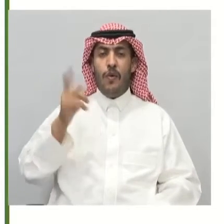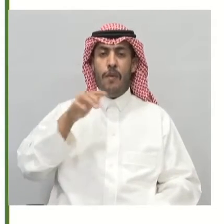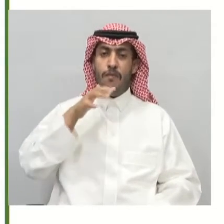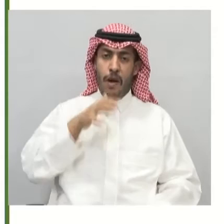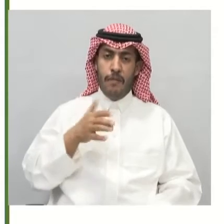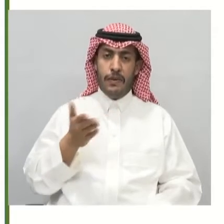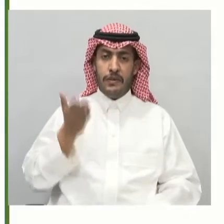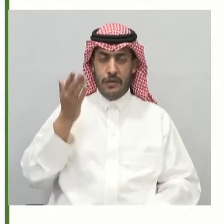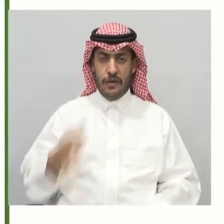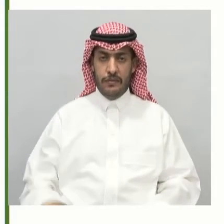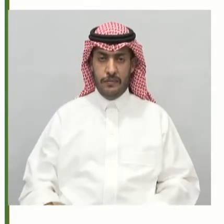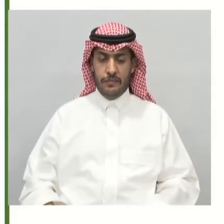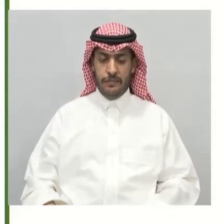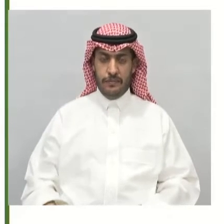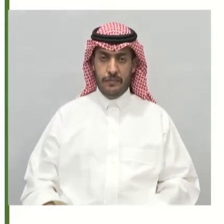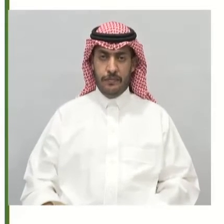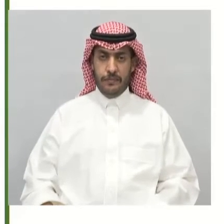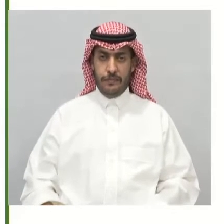ومحمد عليهما